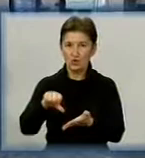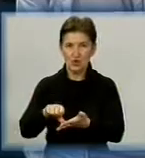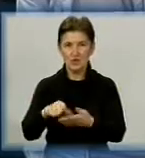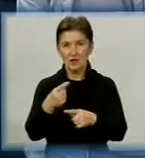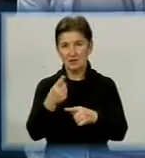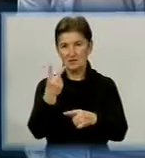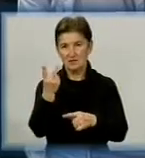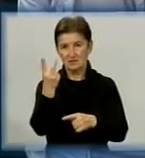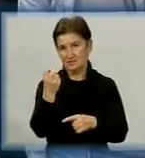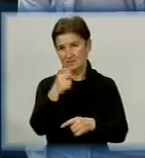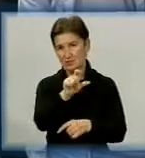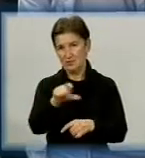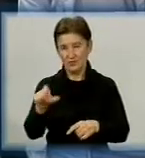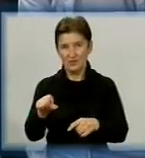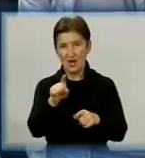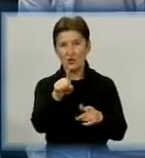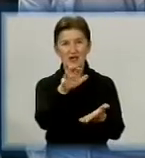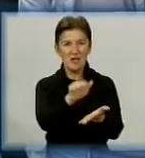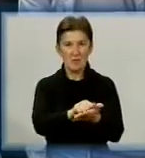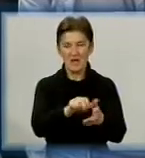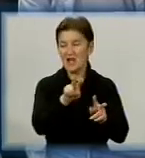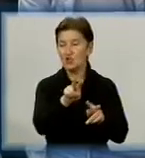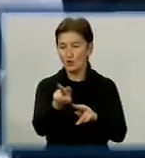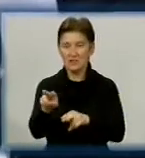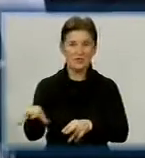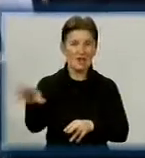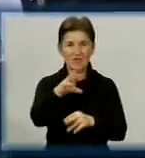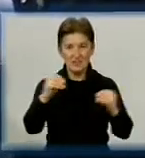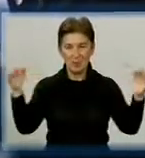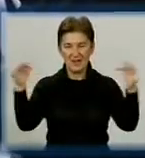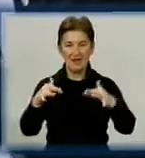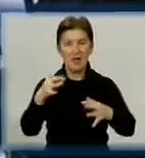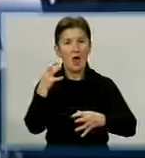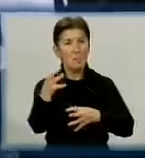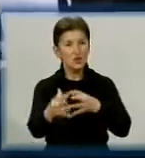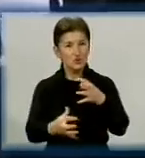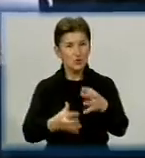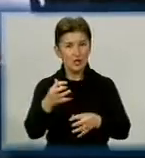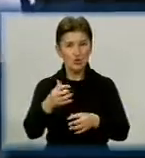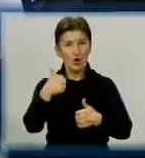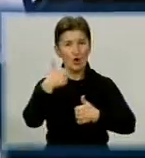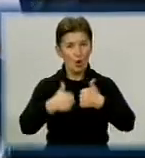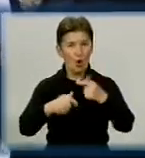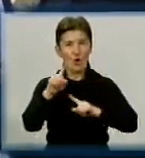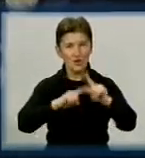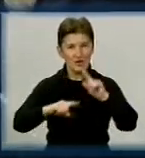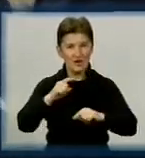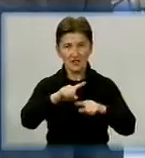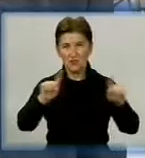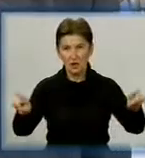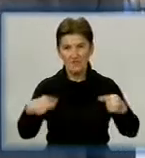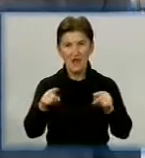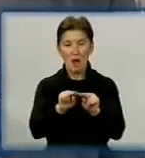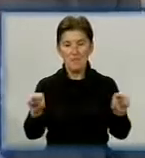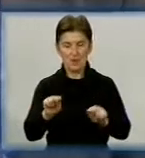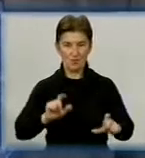які займаються археологічними дослідженнями. Всі вони приїхали на міжнародну конференцію, яку організував Кіровоградський педагогічний університет.